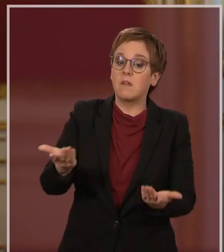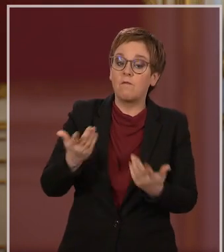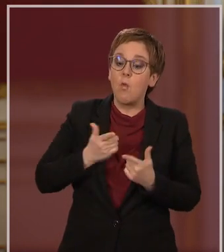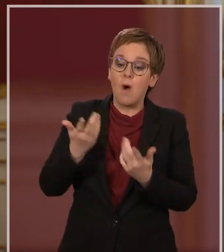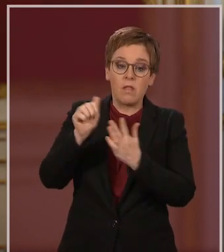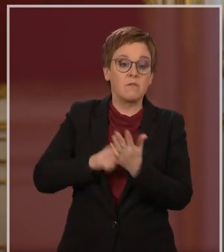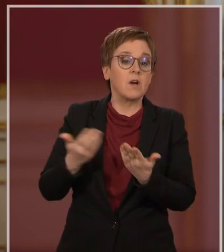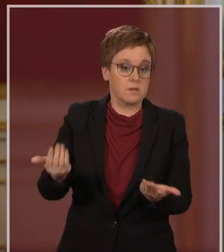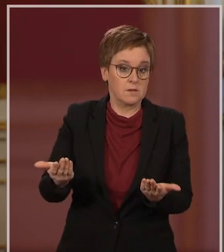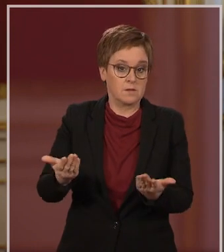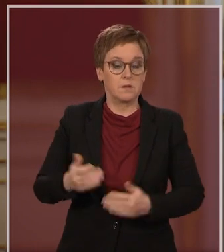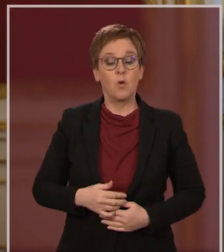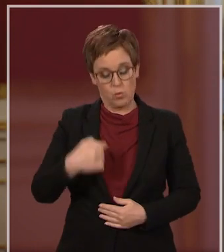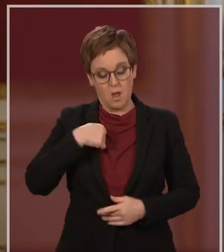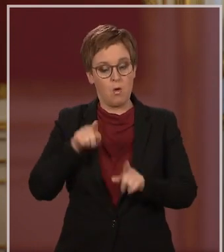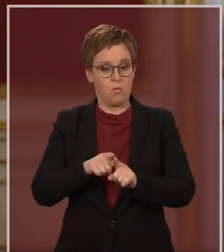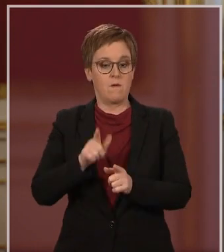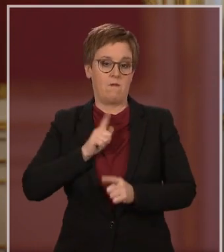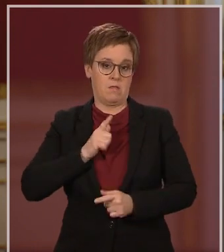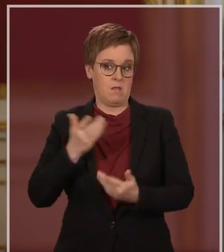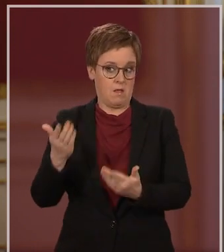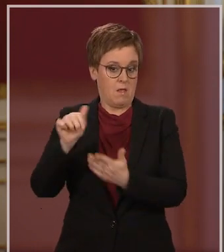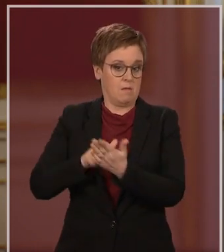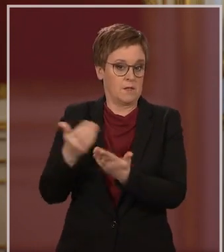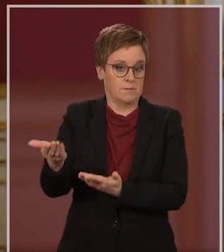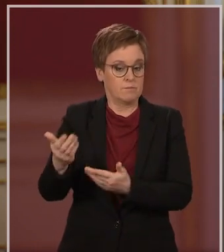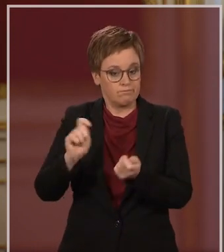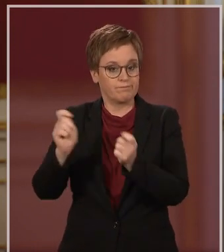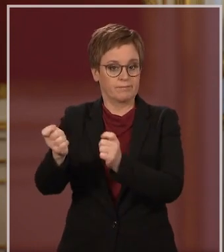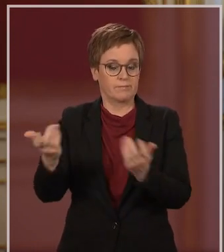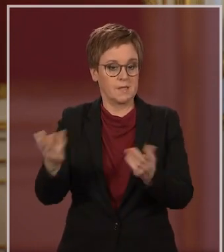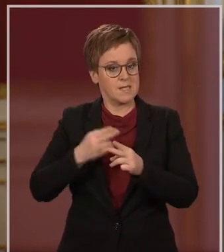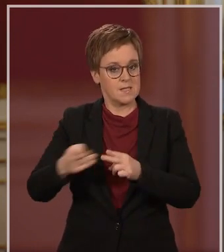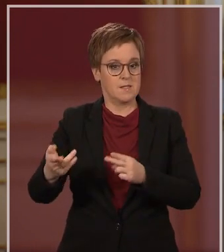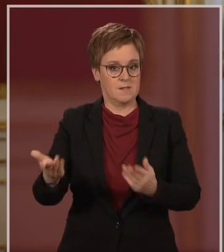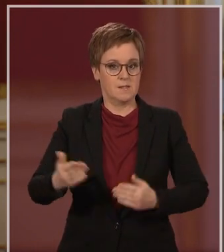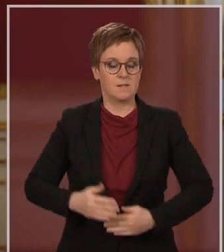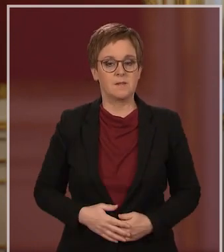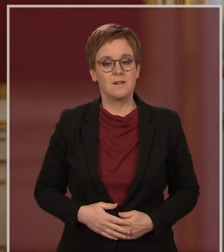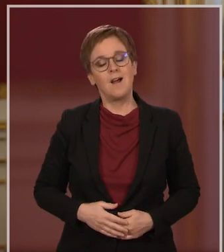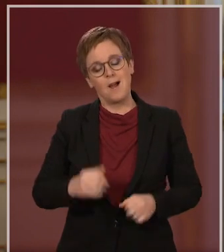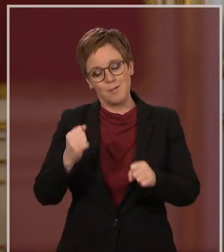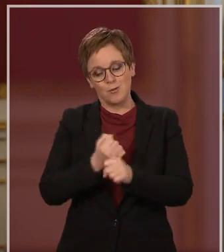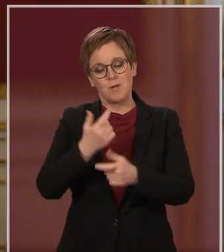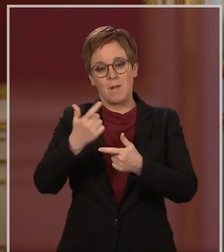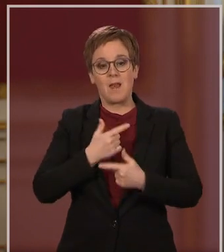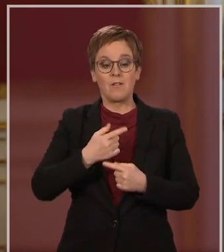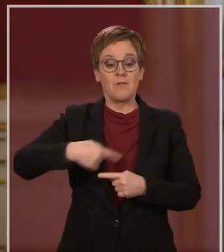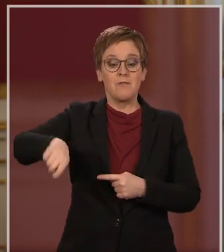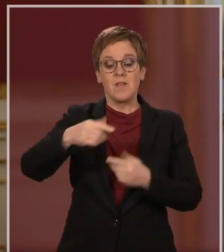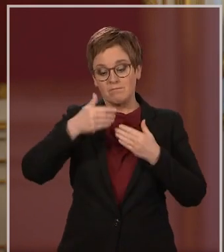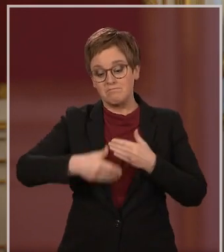warten darauf. Und ich auch. Aber dennoch, ich möchte Sie heute einladen, noch